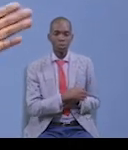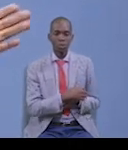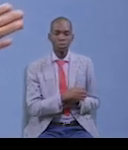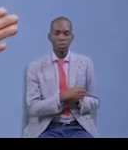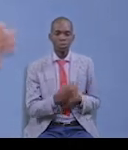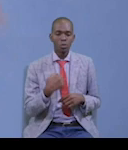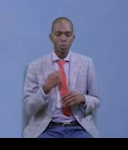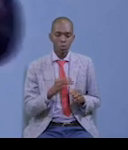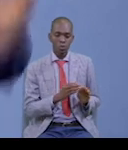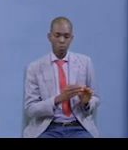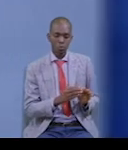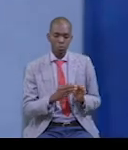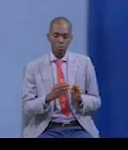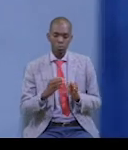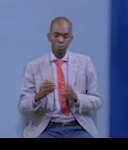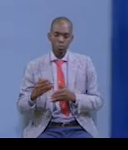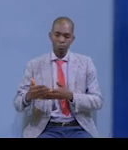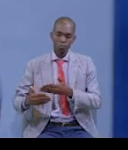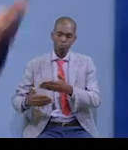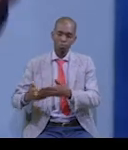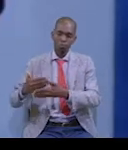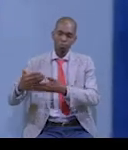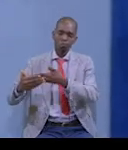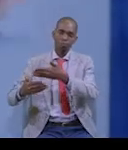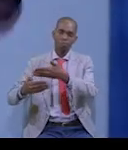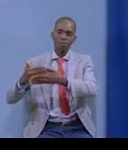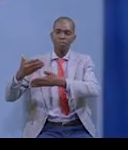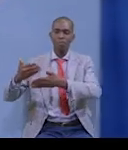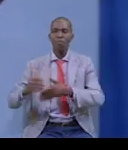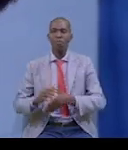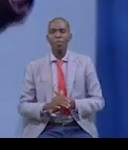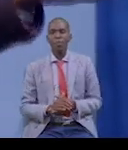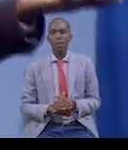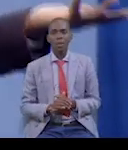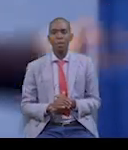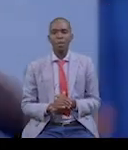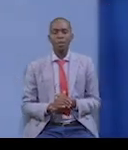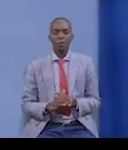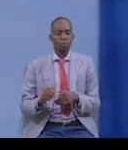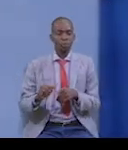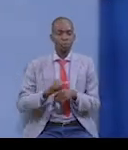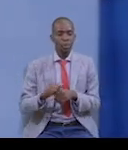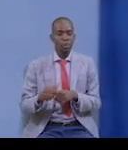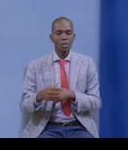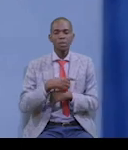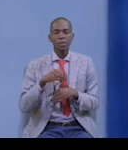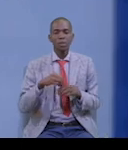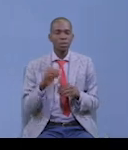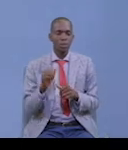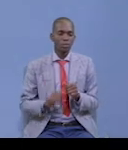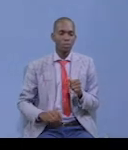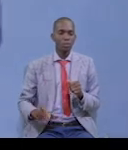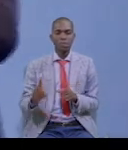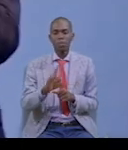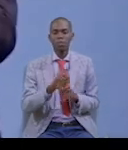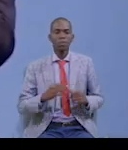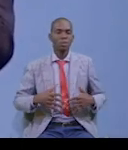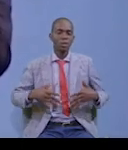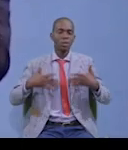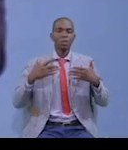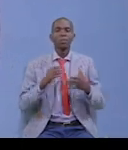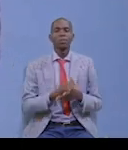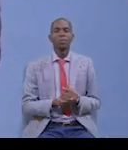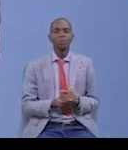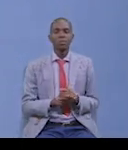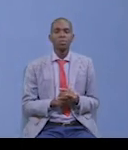go on progressively. మనము పురోభివృద్ధిగా ముందుకు వెళ్తున్నాం. Practical day in every life. ప్రతి జీవితంలో ఉద్దేశపూర్వకమైన